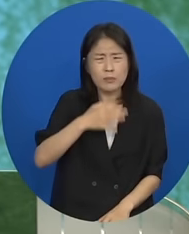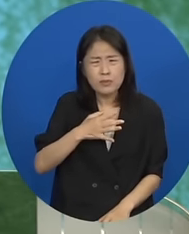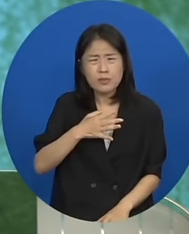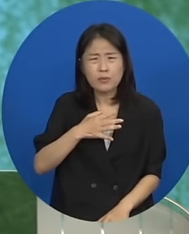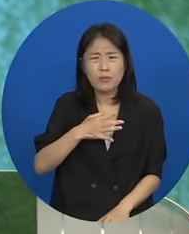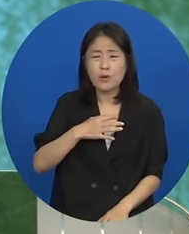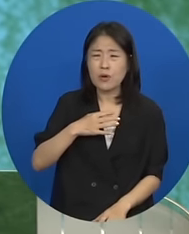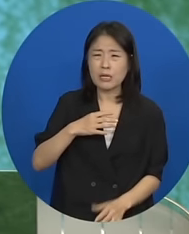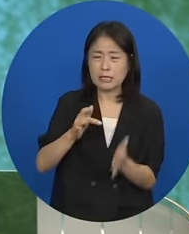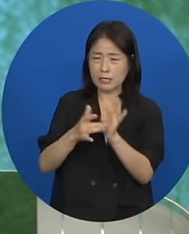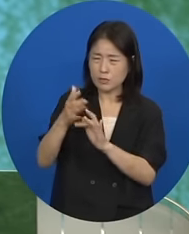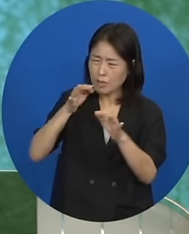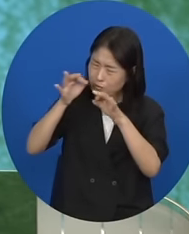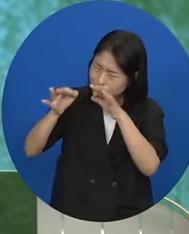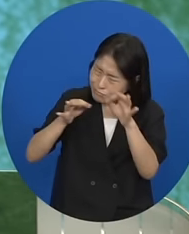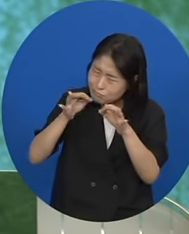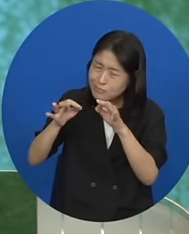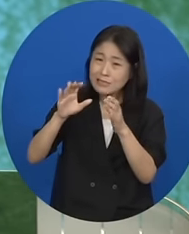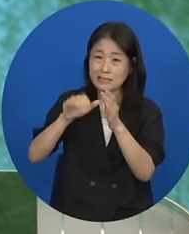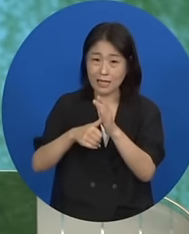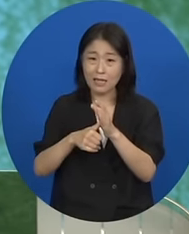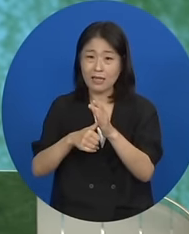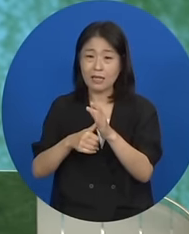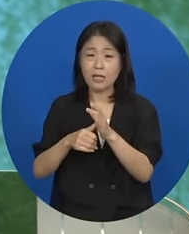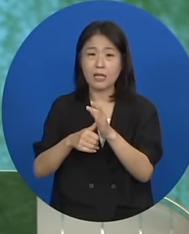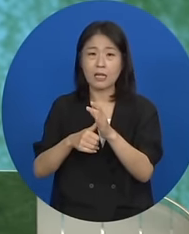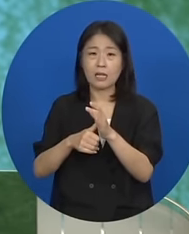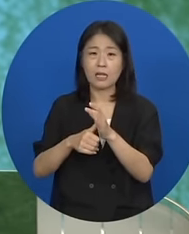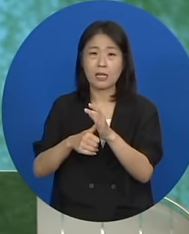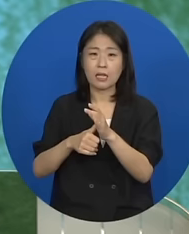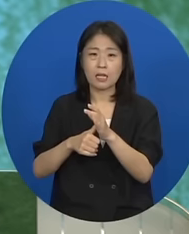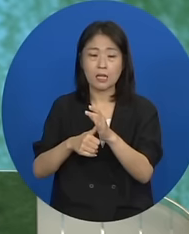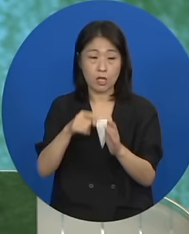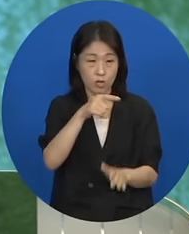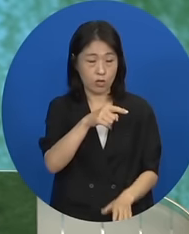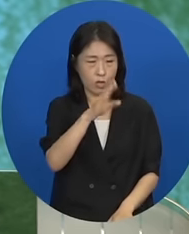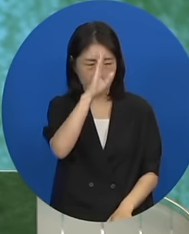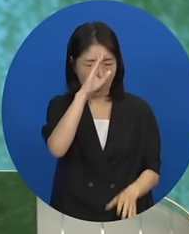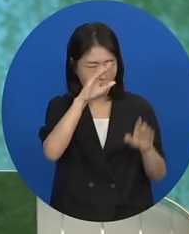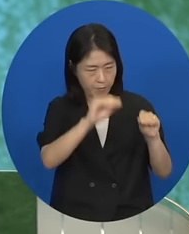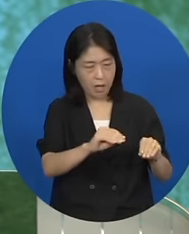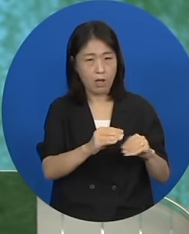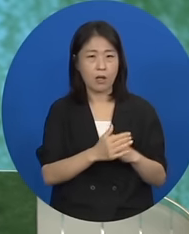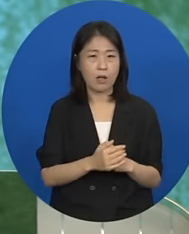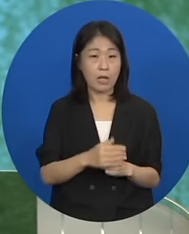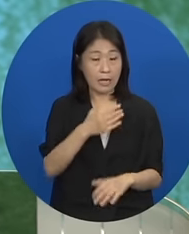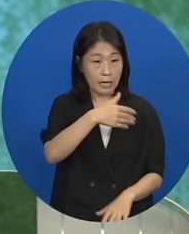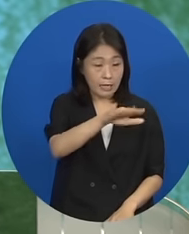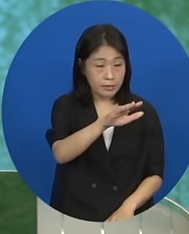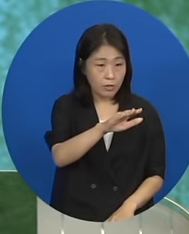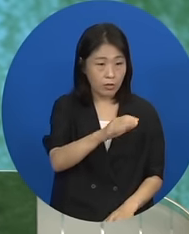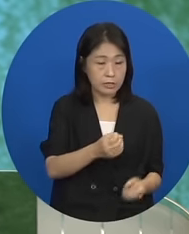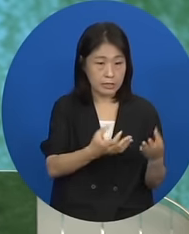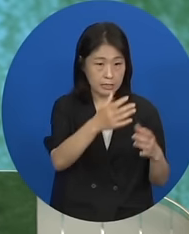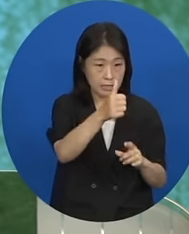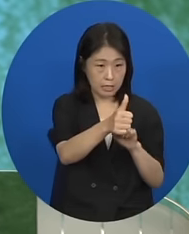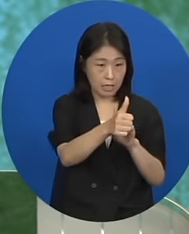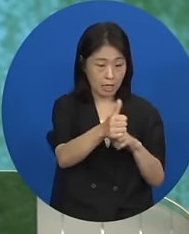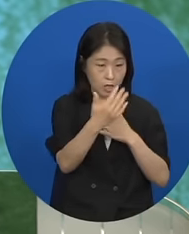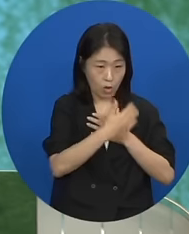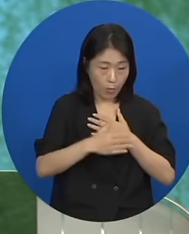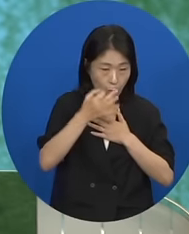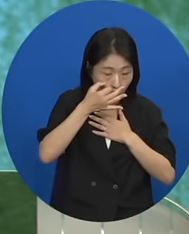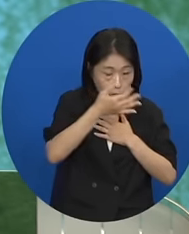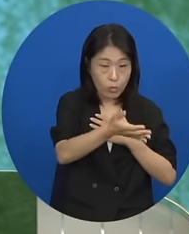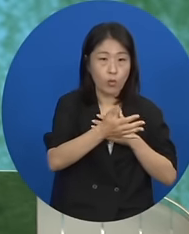부르짖었을 때 긍휼이 풍성하신 주님께서 그들을 고쳐 주세요 그래서 가서 제사장들에게 너의 몸을 보여라 그래서